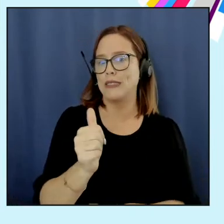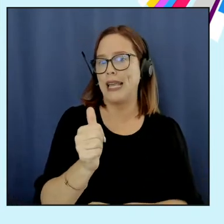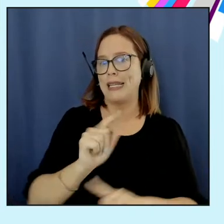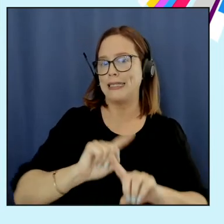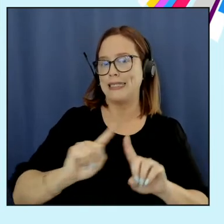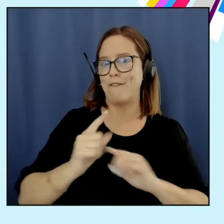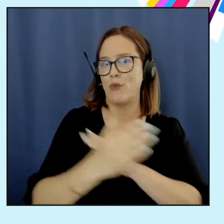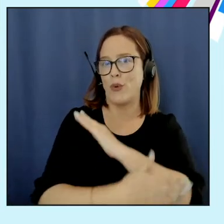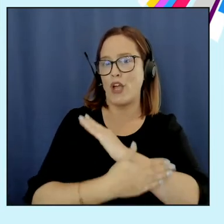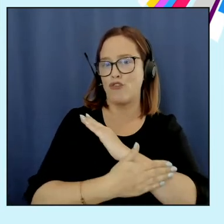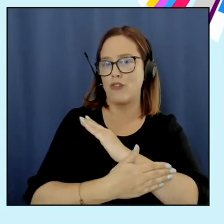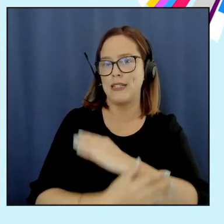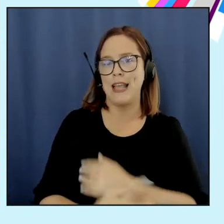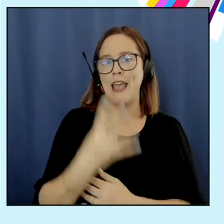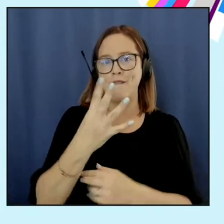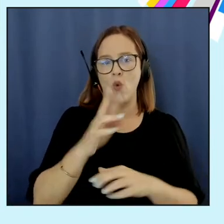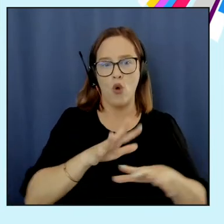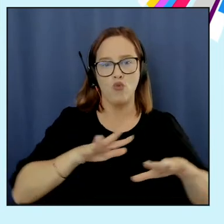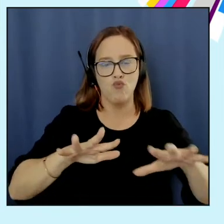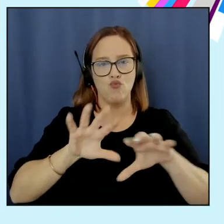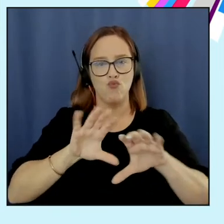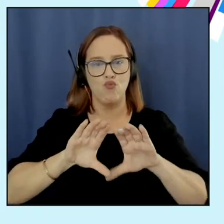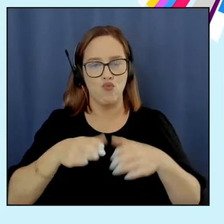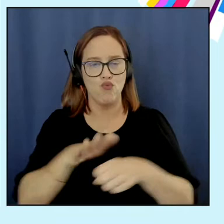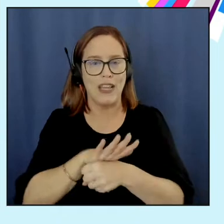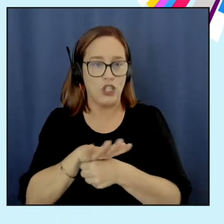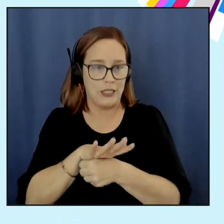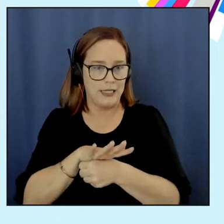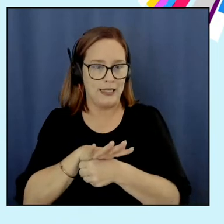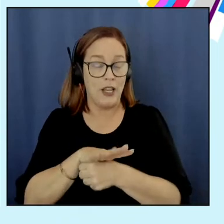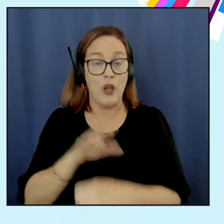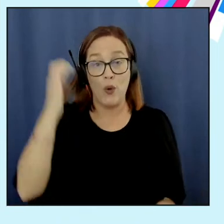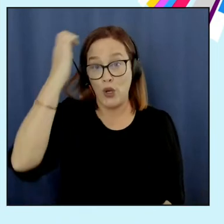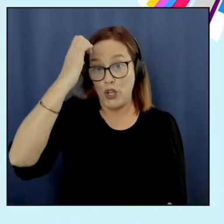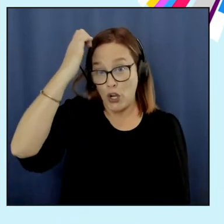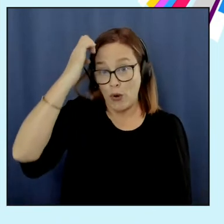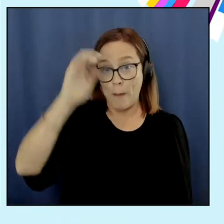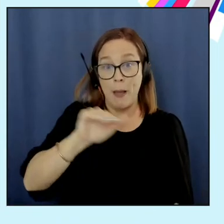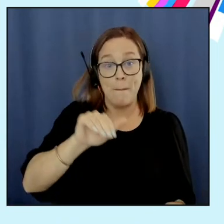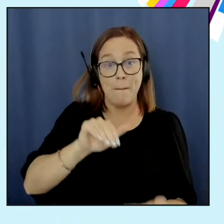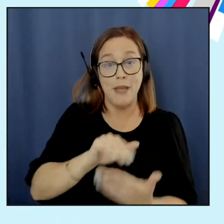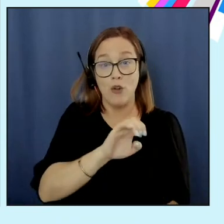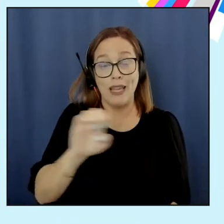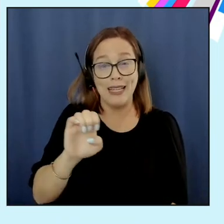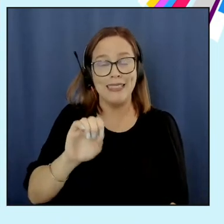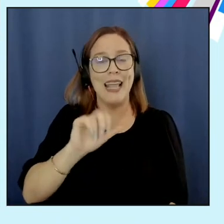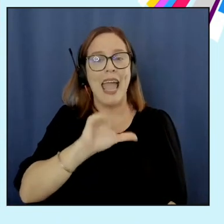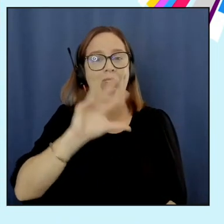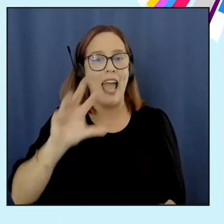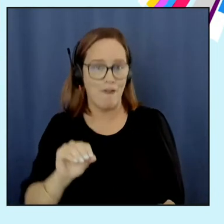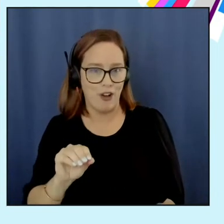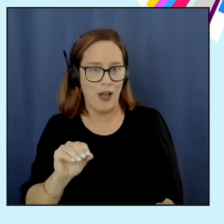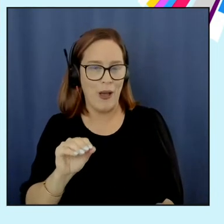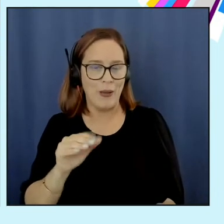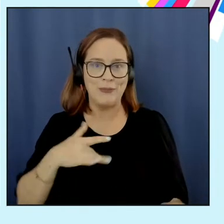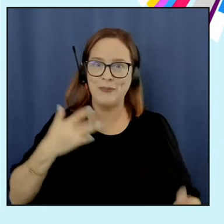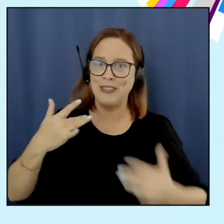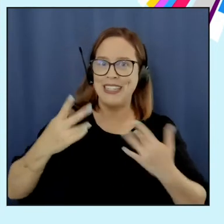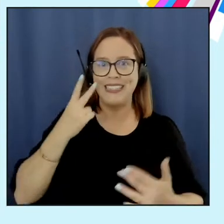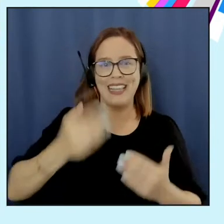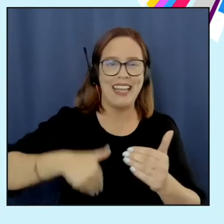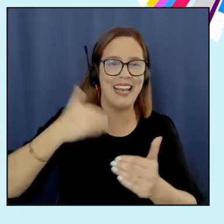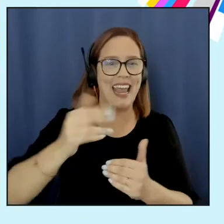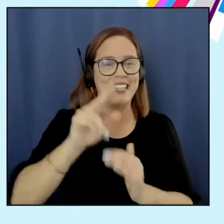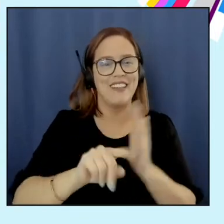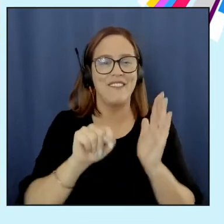with Gleam chapters from Europe, the Middle East, and Africa. We can't wait to see this next video. This is